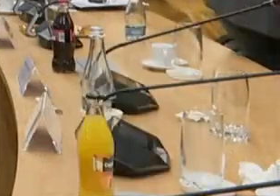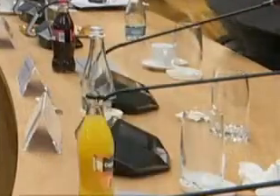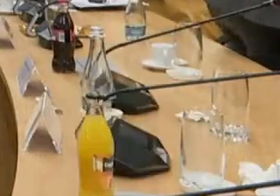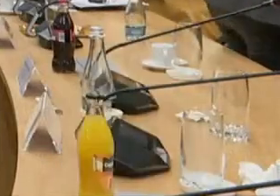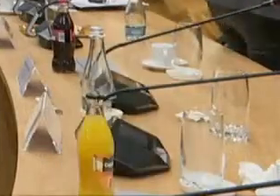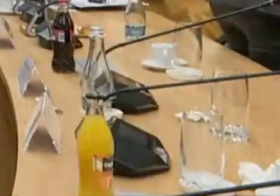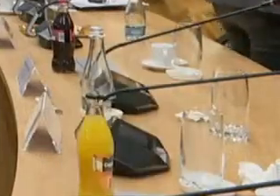mulțumesc